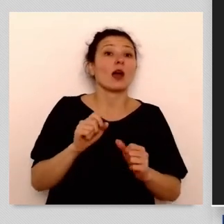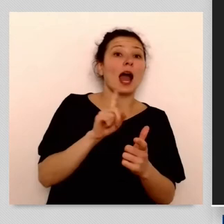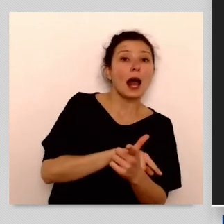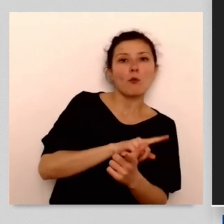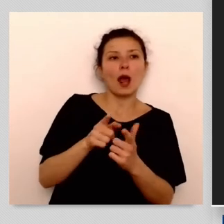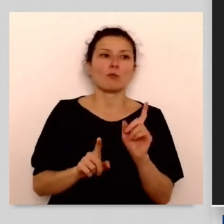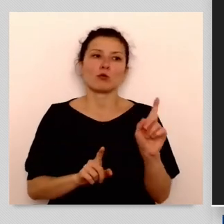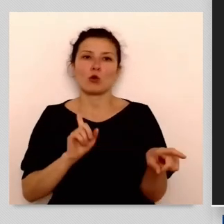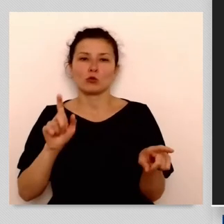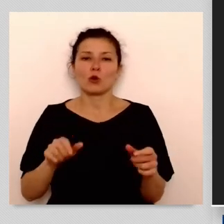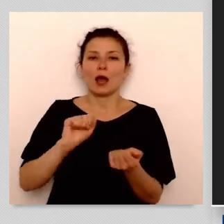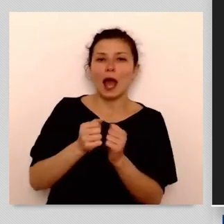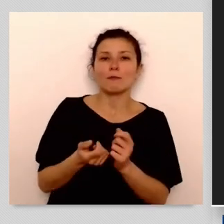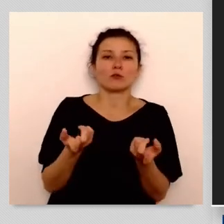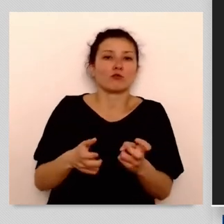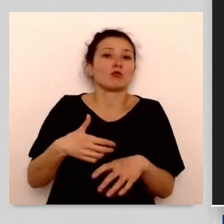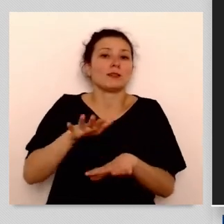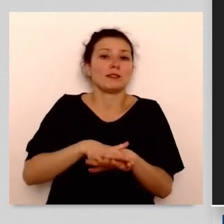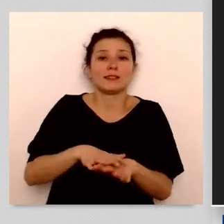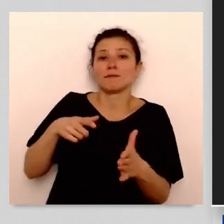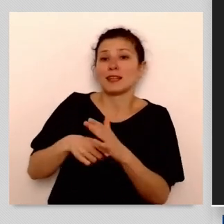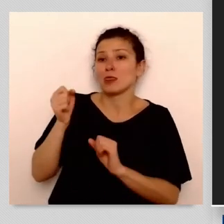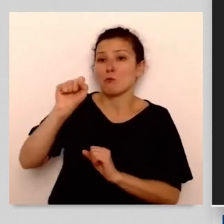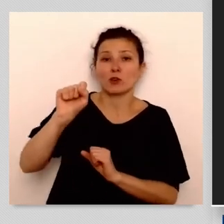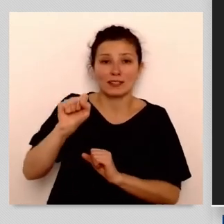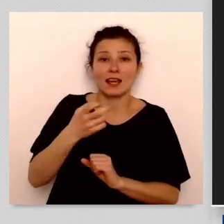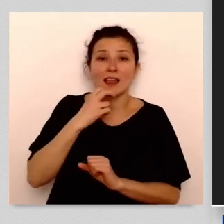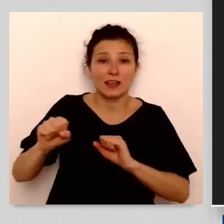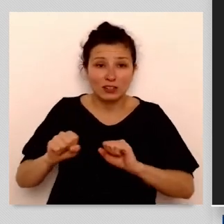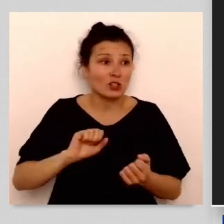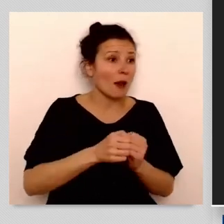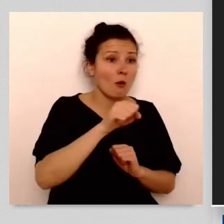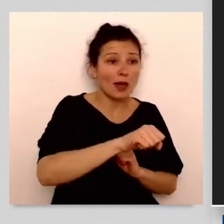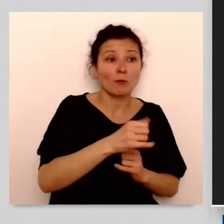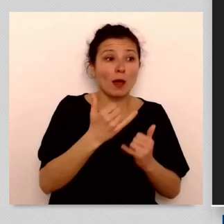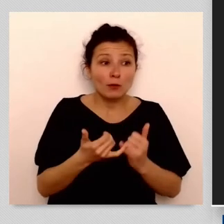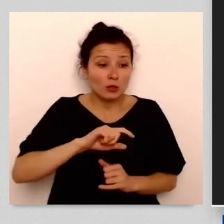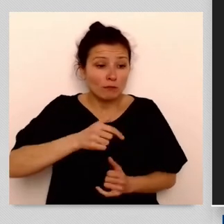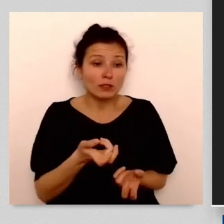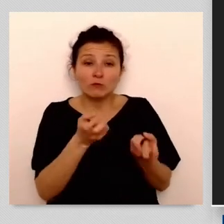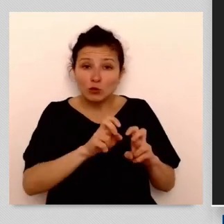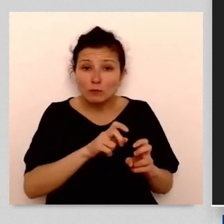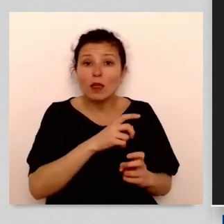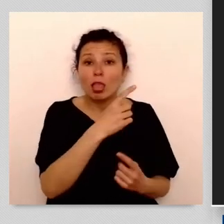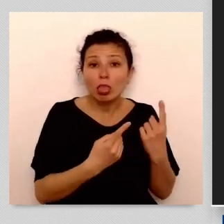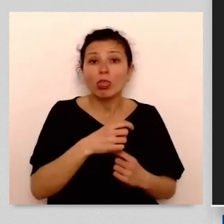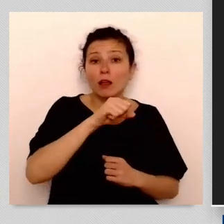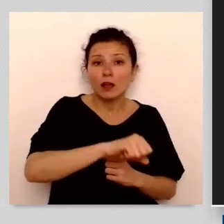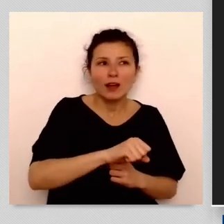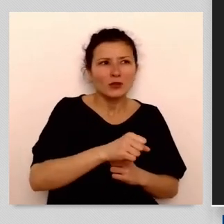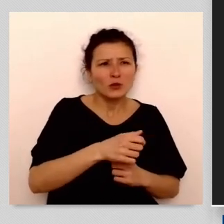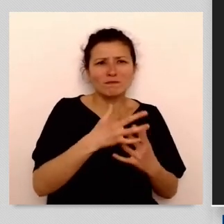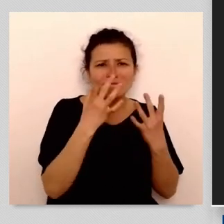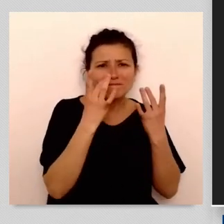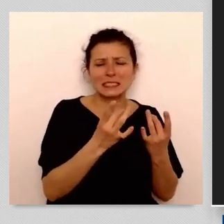pod demokrację energetyczną, albo pod atom, bo ja się boję, że jak zbudujemy najpierw pod atom, to on potem niejako utrwali